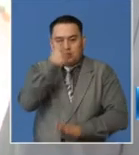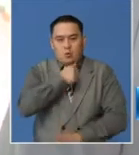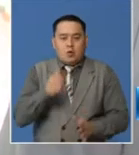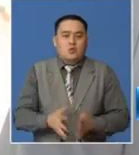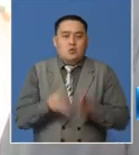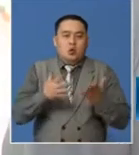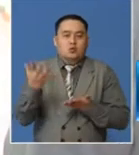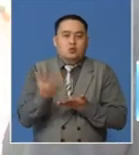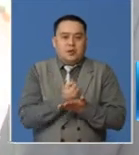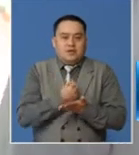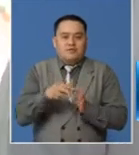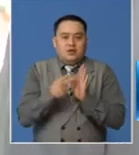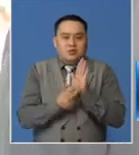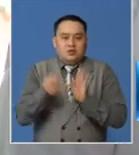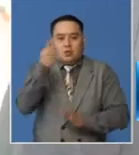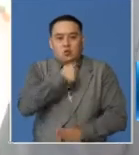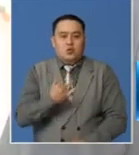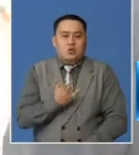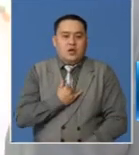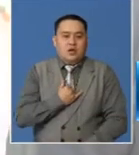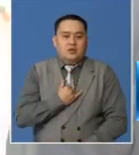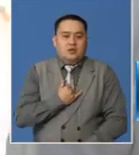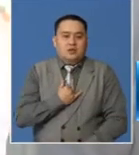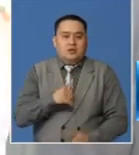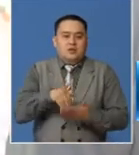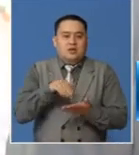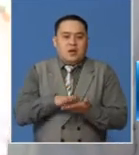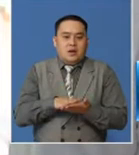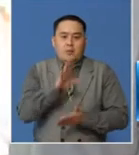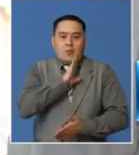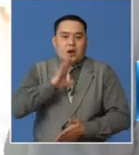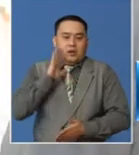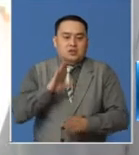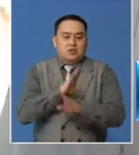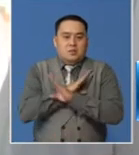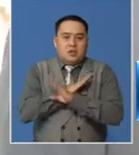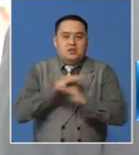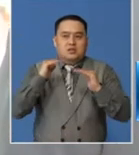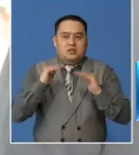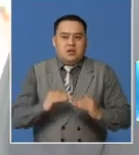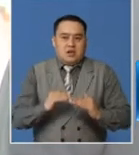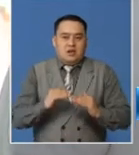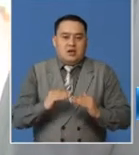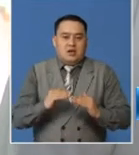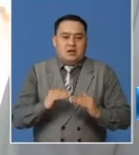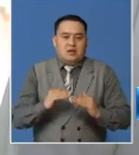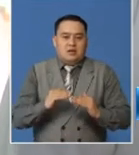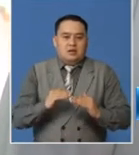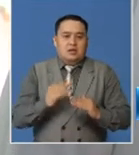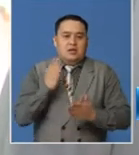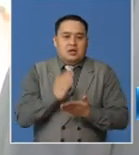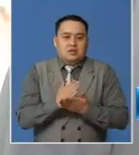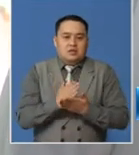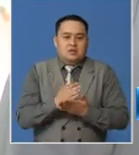более успешным. В 2018 году у нас, естественно, не зарегистрирована материнская смертность, идет снижение по БСК, идет снижение